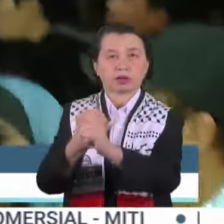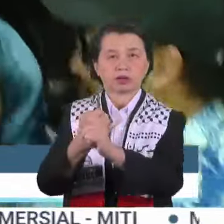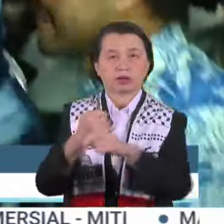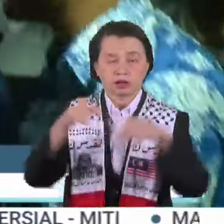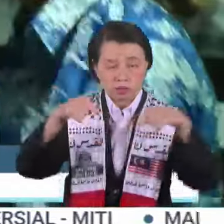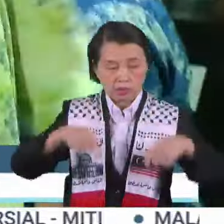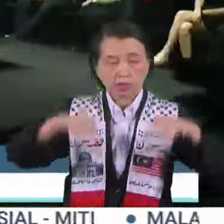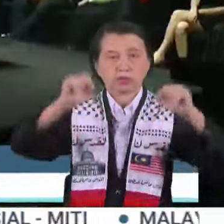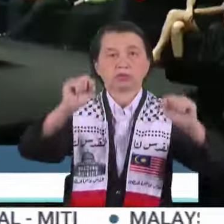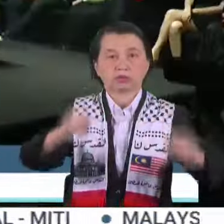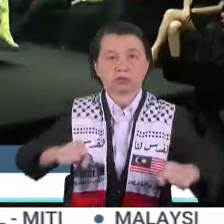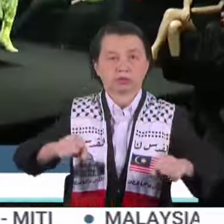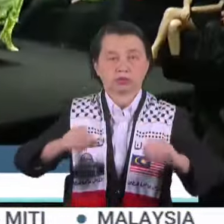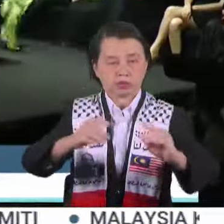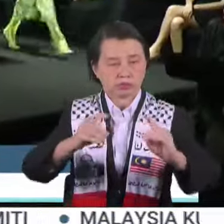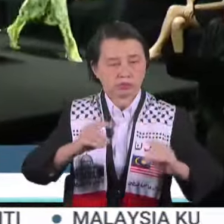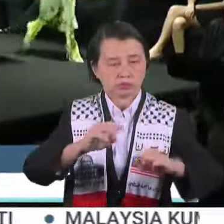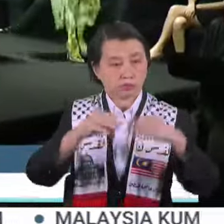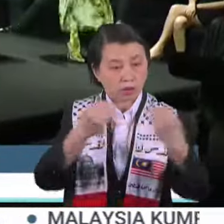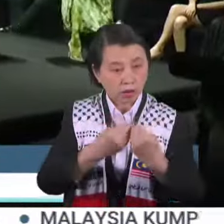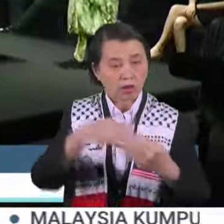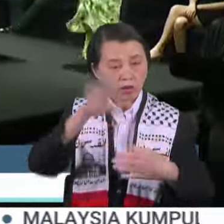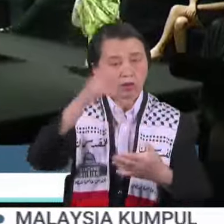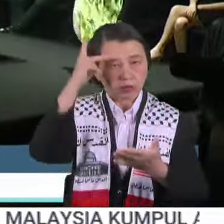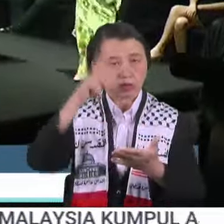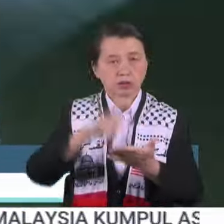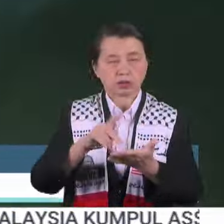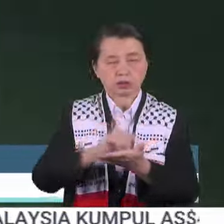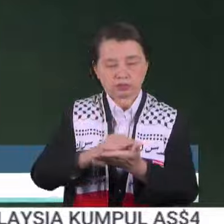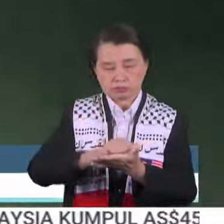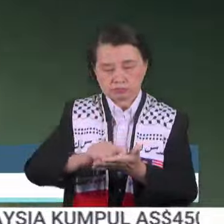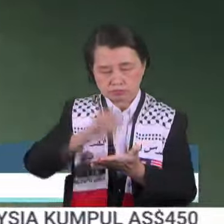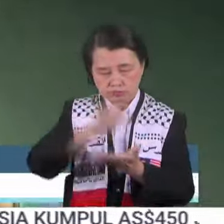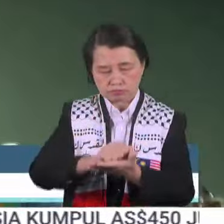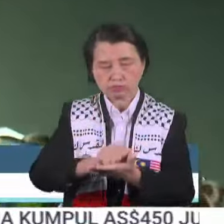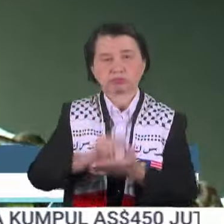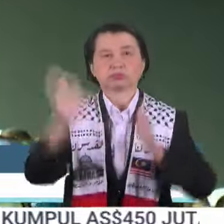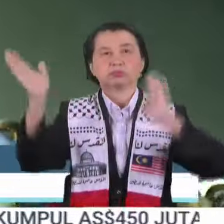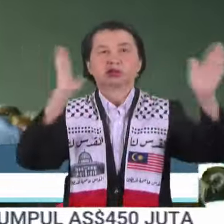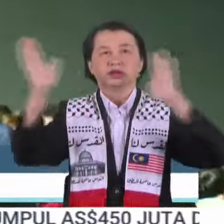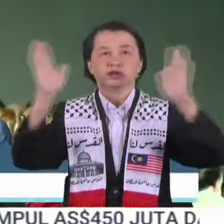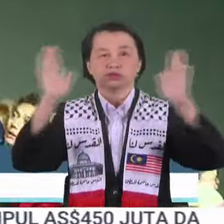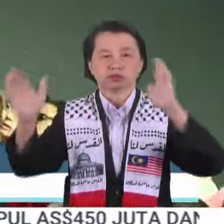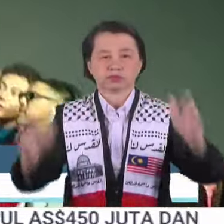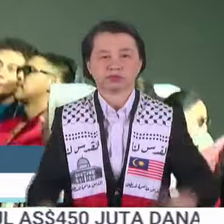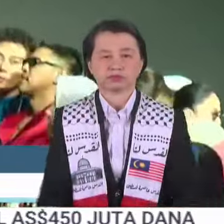umpama ini berupaya mendidik masyarakat untuk lebih mengenali batik Malaysia.